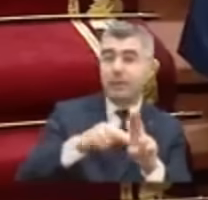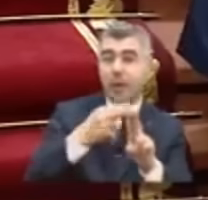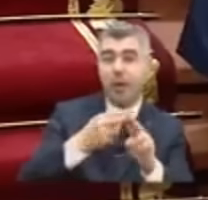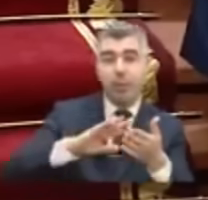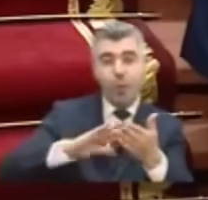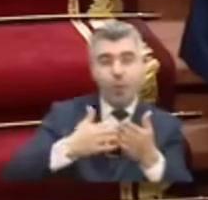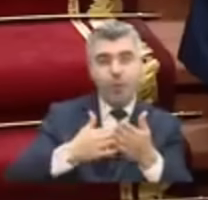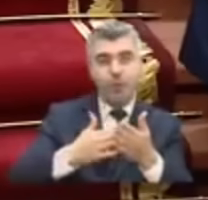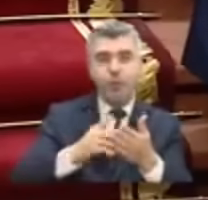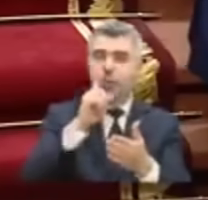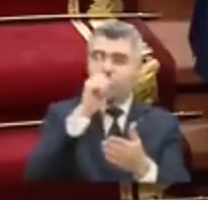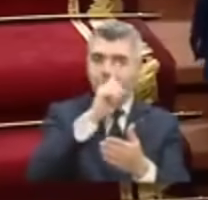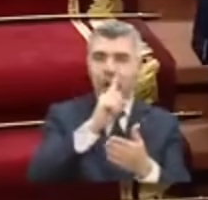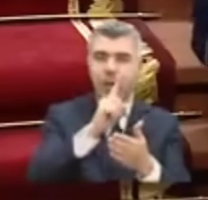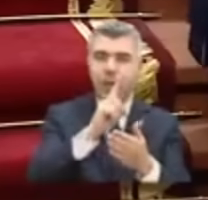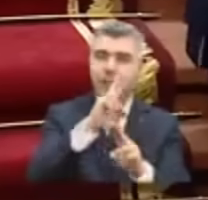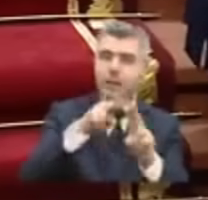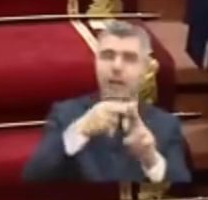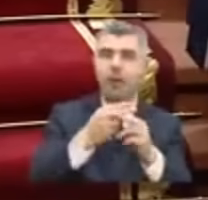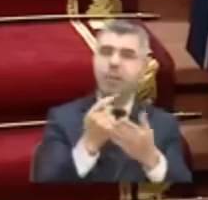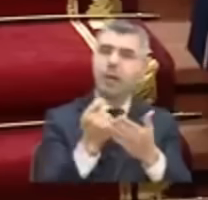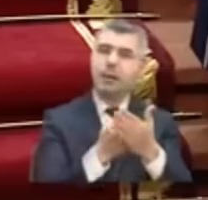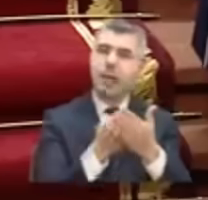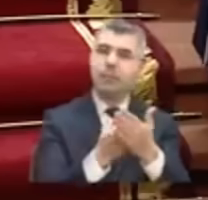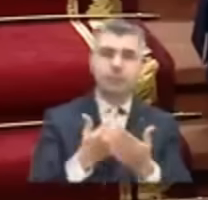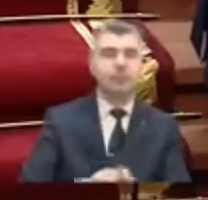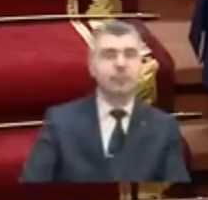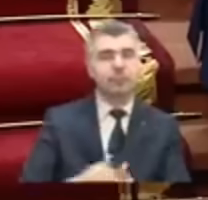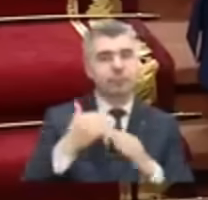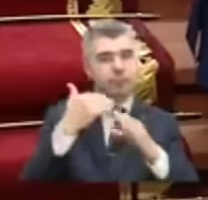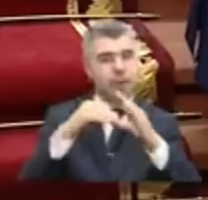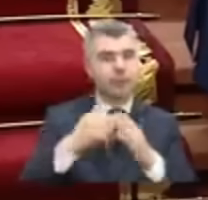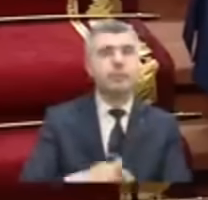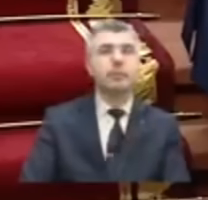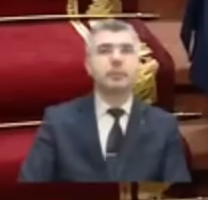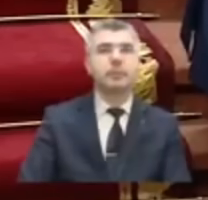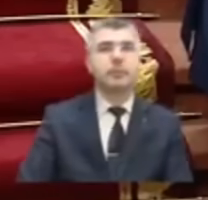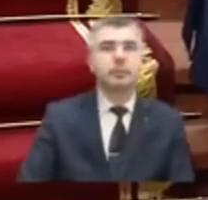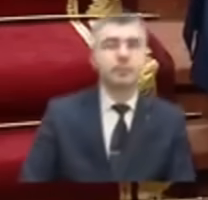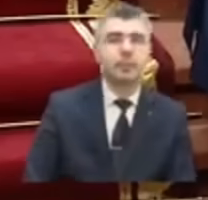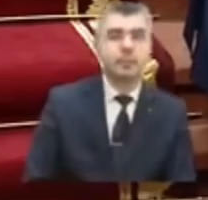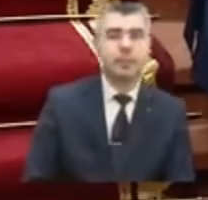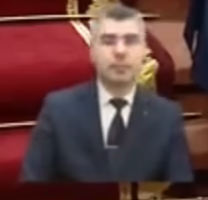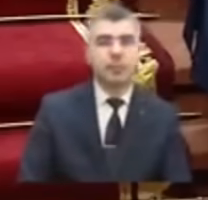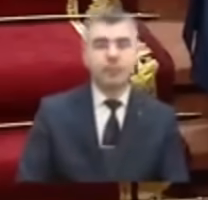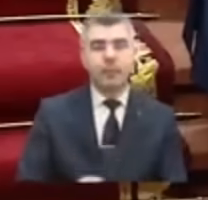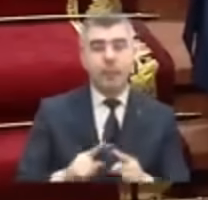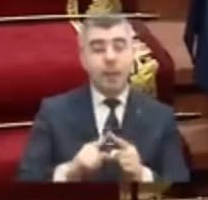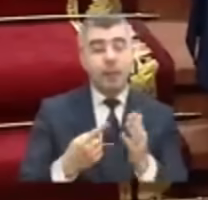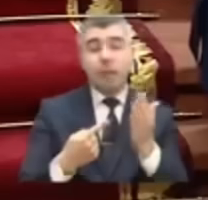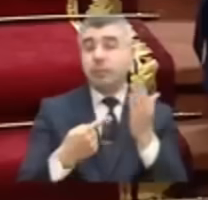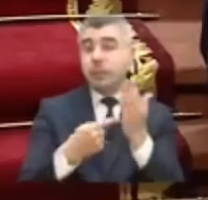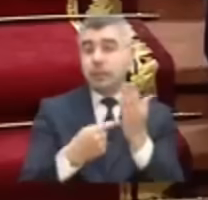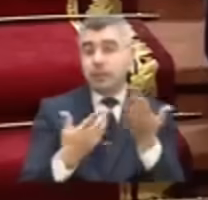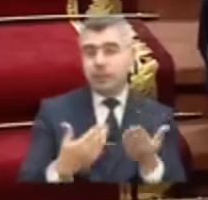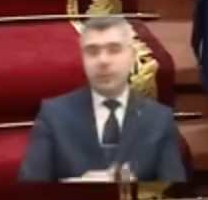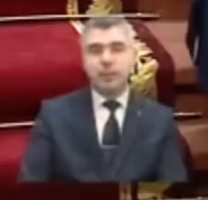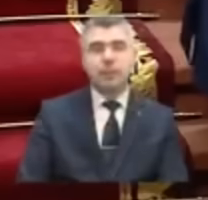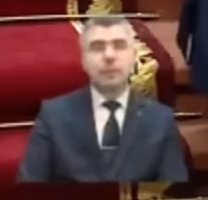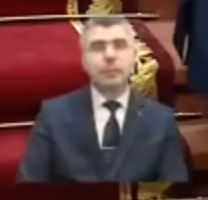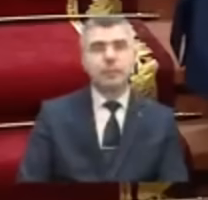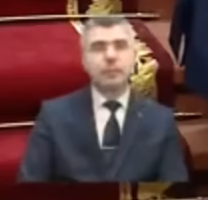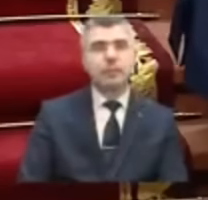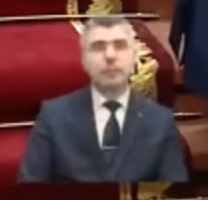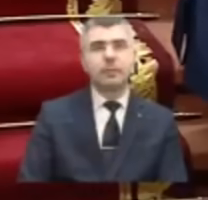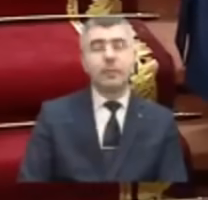نجاوب كتابه من بعد هذا المشكل تاع الذكاء الاصطناعي